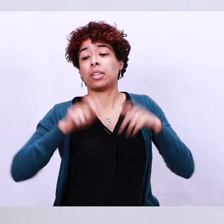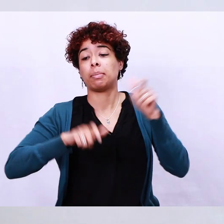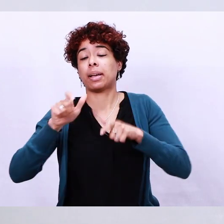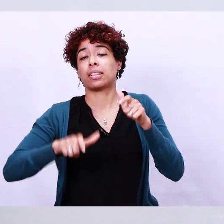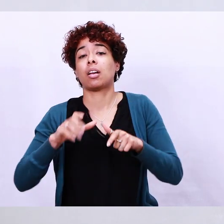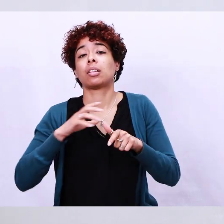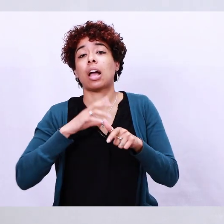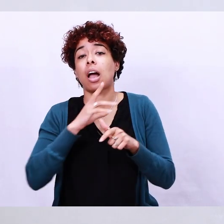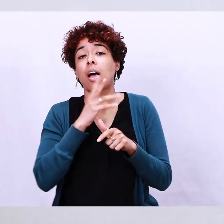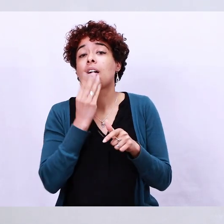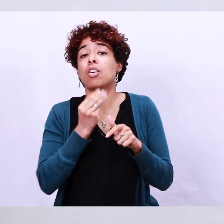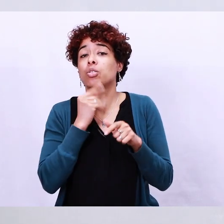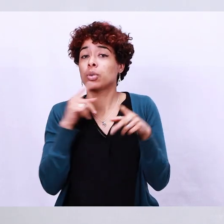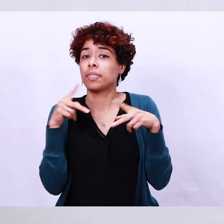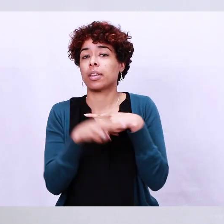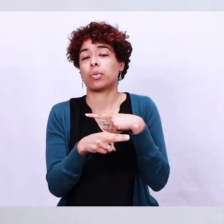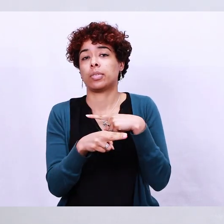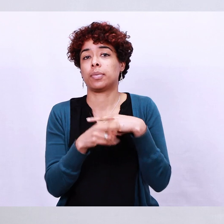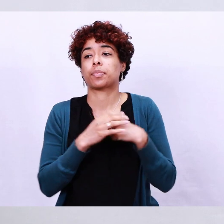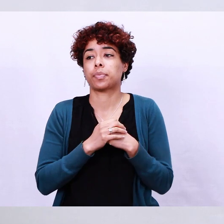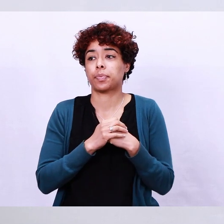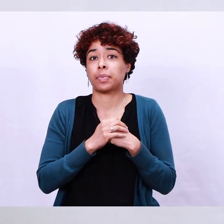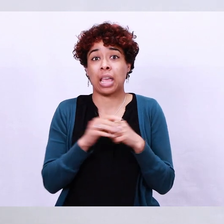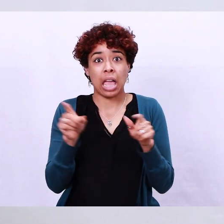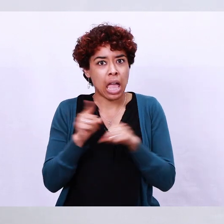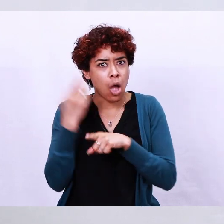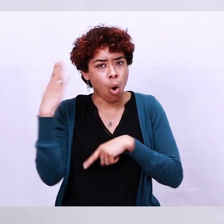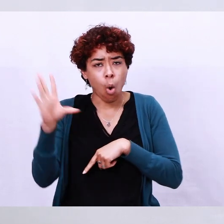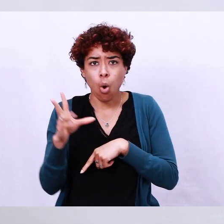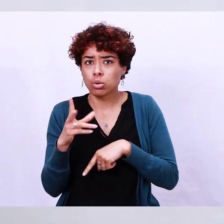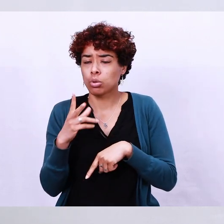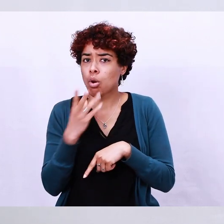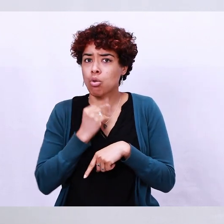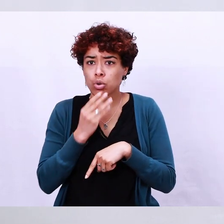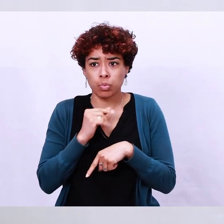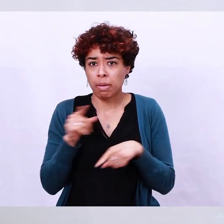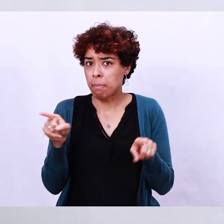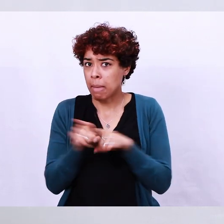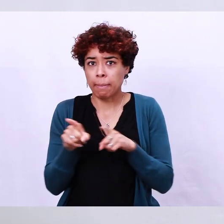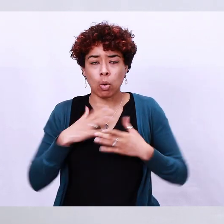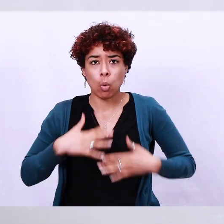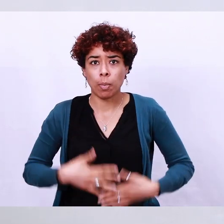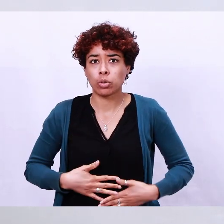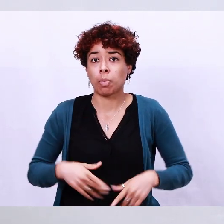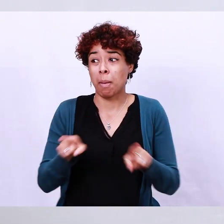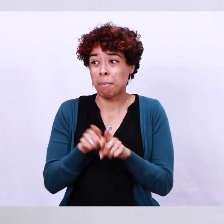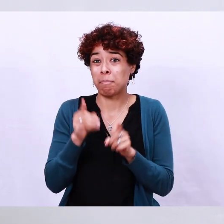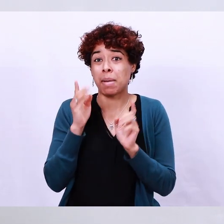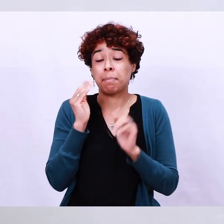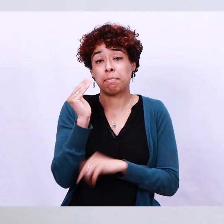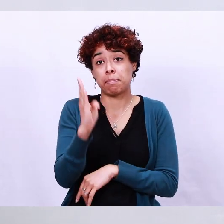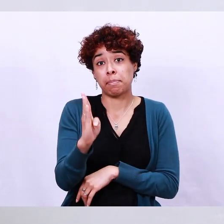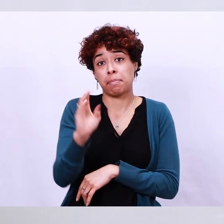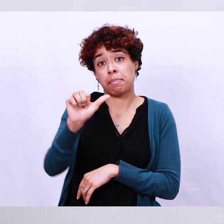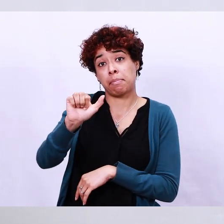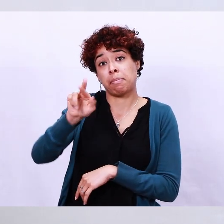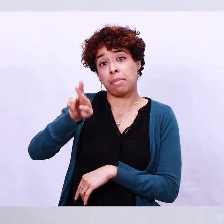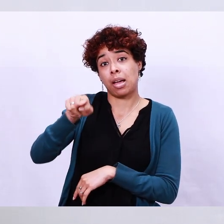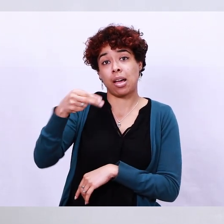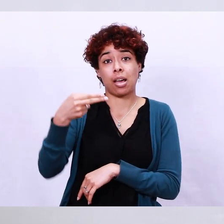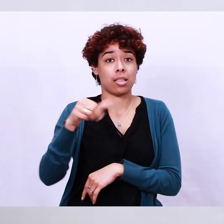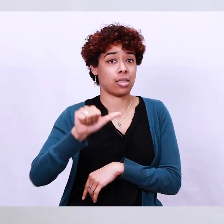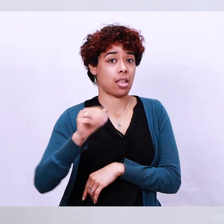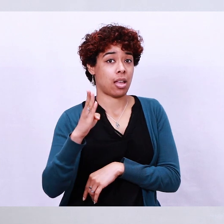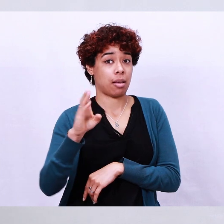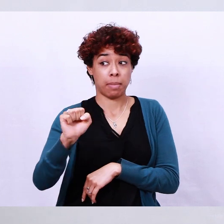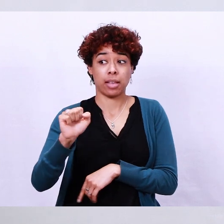circoncis. Avec lui, les autres Juifs usèrent aussi de dissimulation, en sorte que Barnabas même fut entraîné par